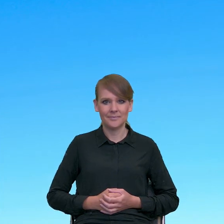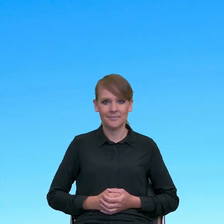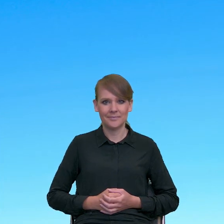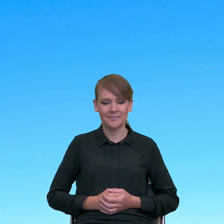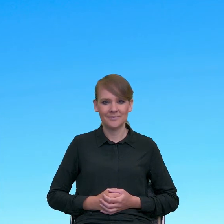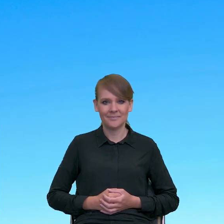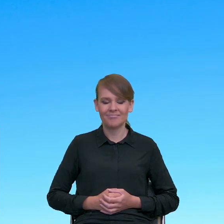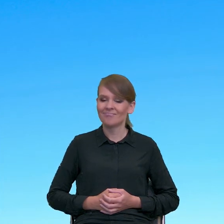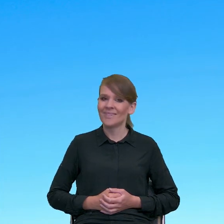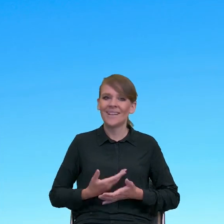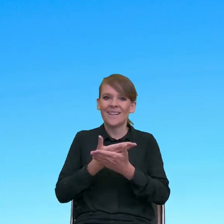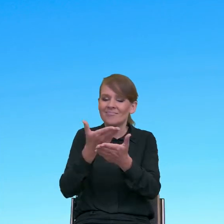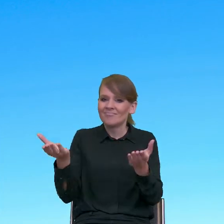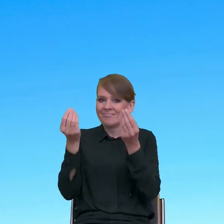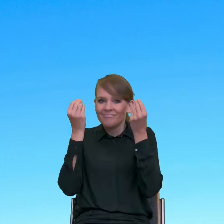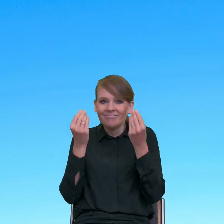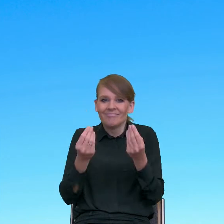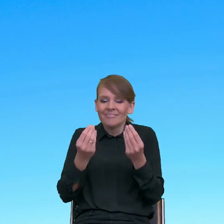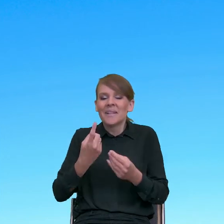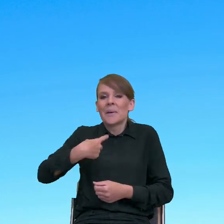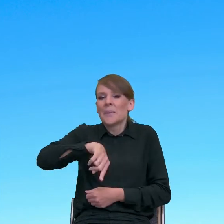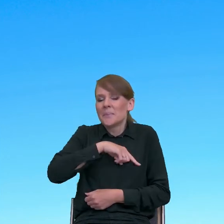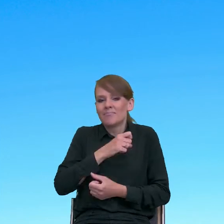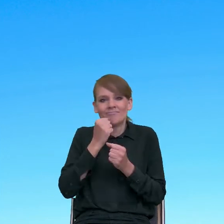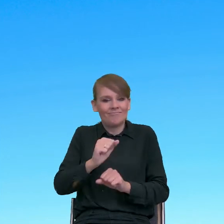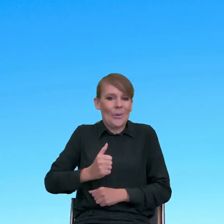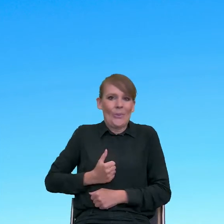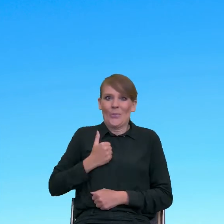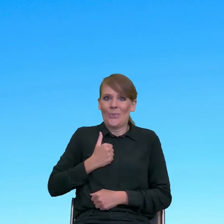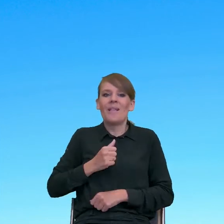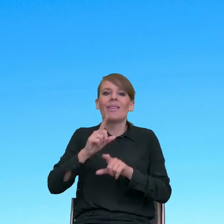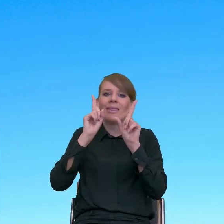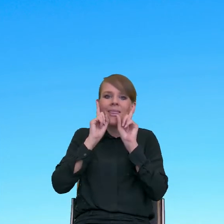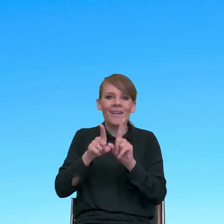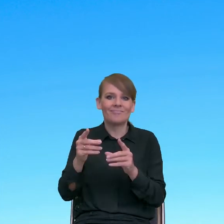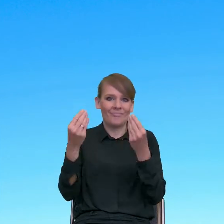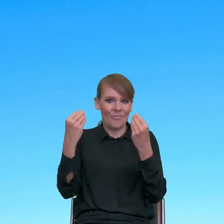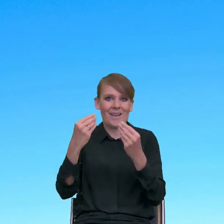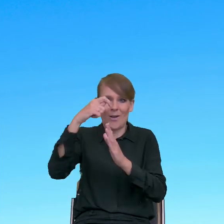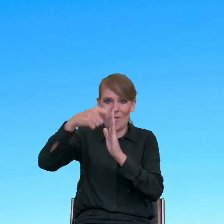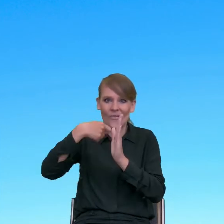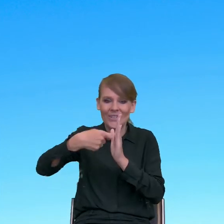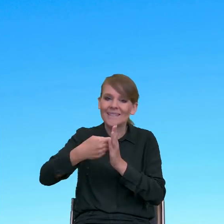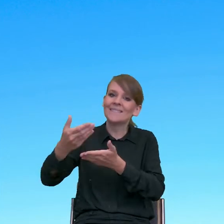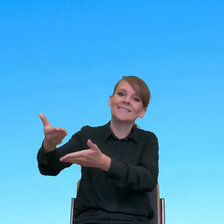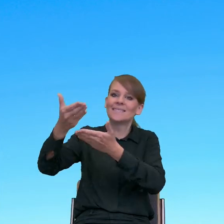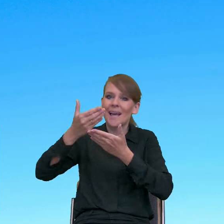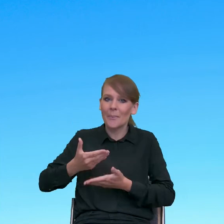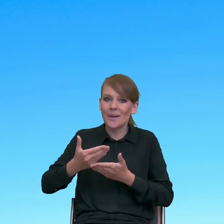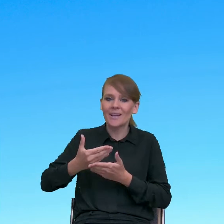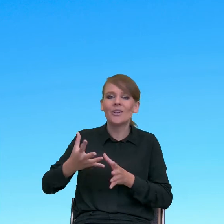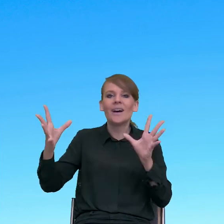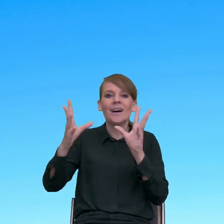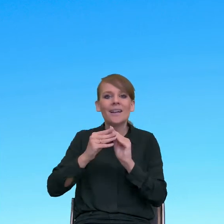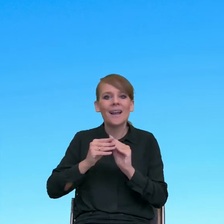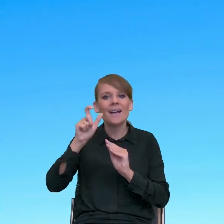Moi drodzy, byliście fantastyczni. Jesteśmy z was bardzo, bardzo dumni. To naprawdę świetna produkcja. Zapraszamy tutaj do nas razem